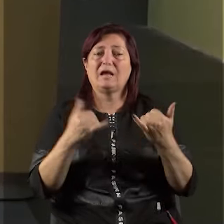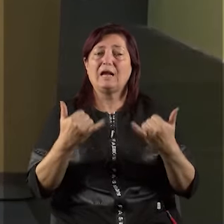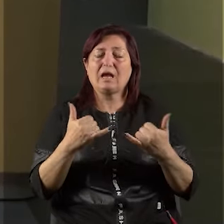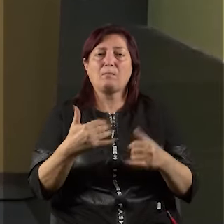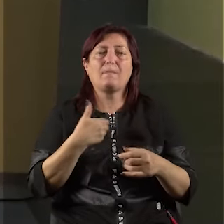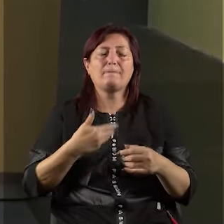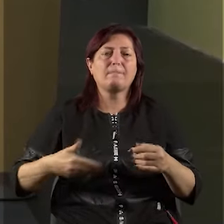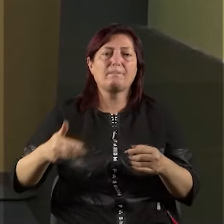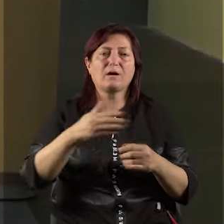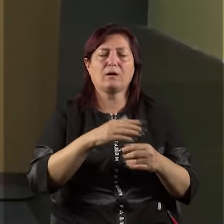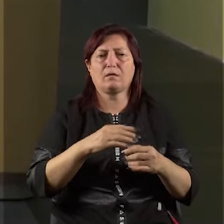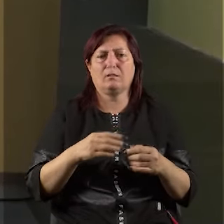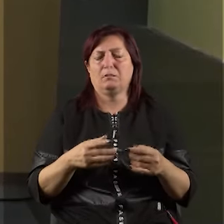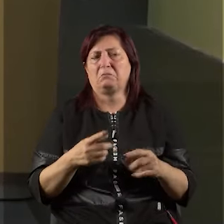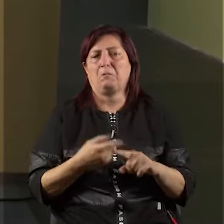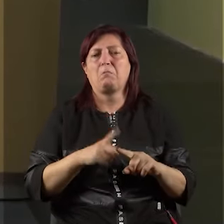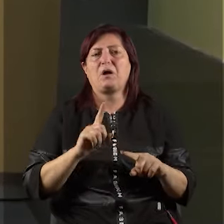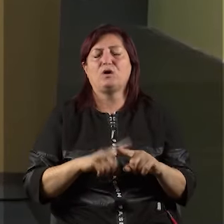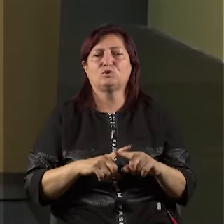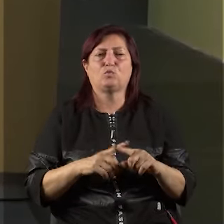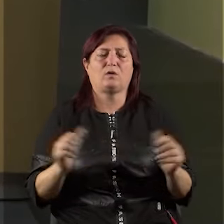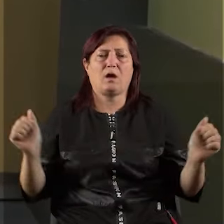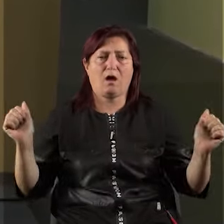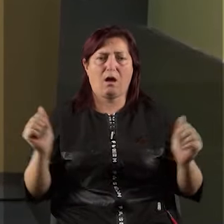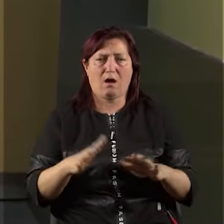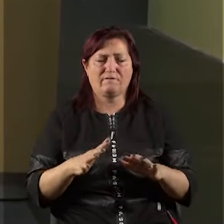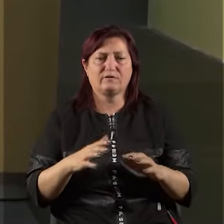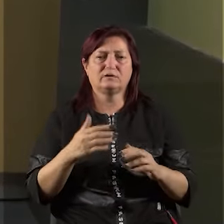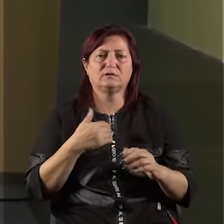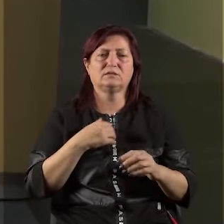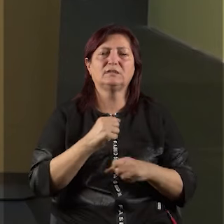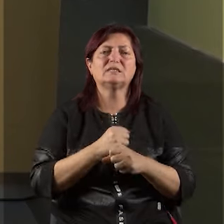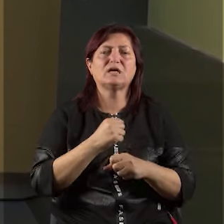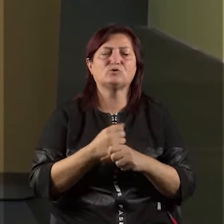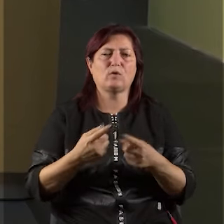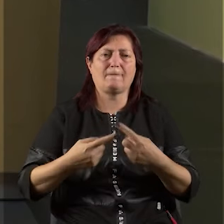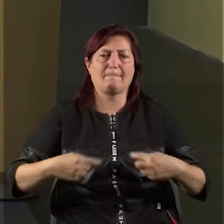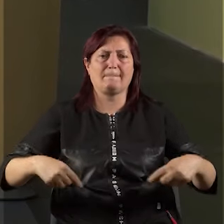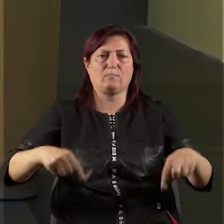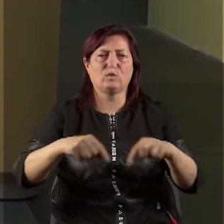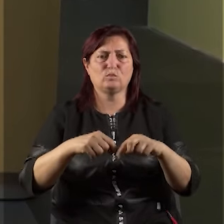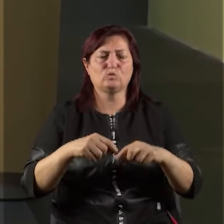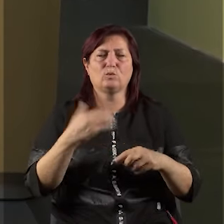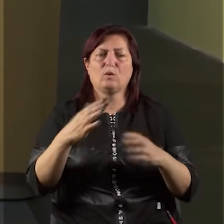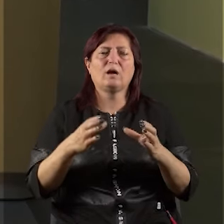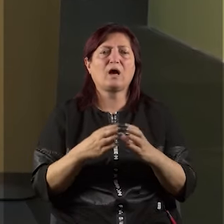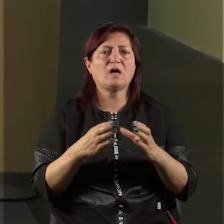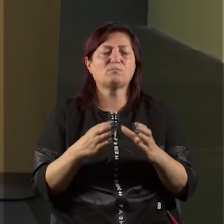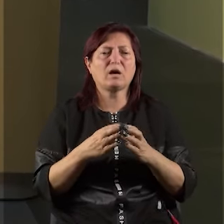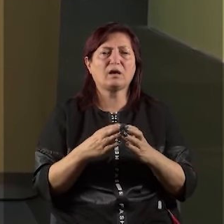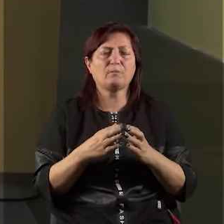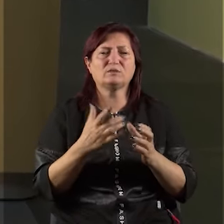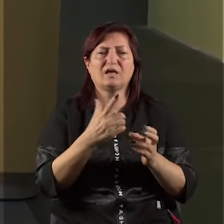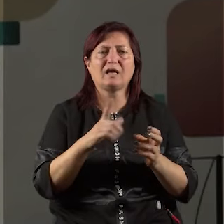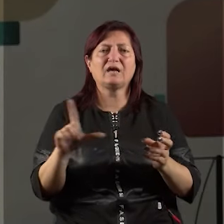մենք փաստորեն վերջերս հավաքվեցինք ստեղծագործական միությունների նախագահներով եւ կազմակերպությունների